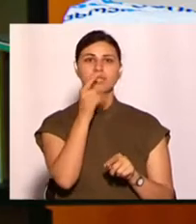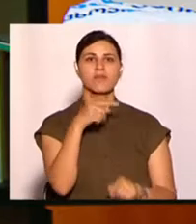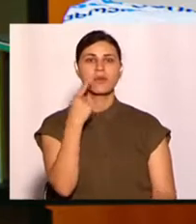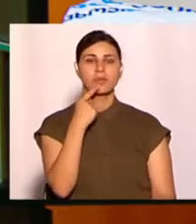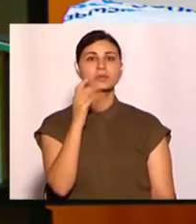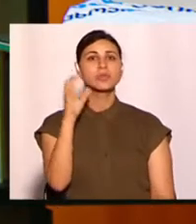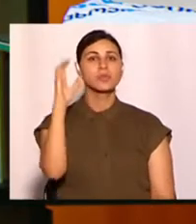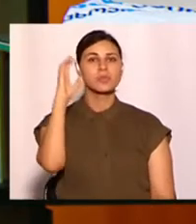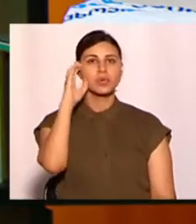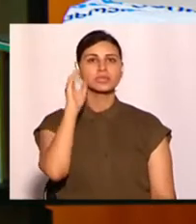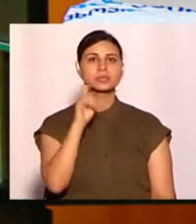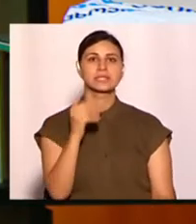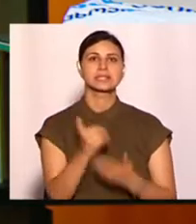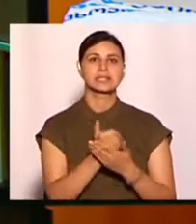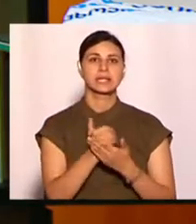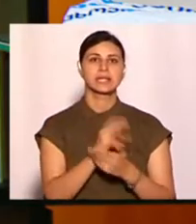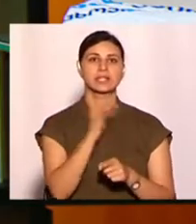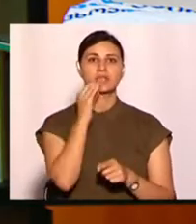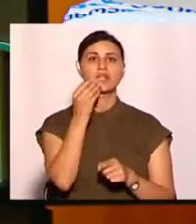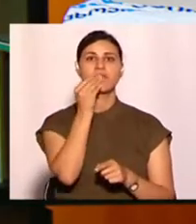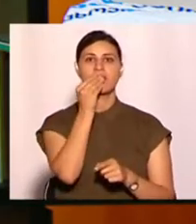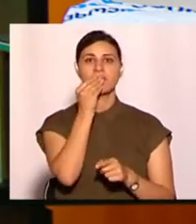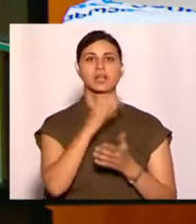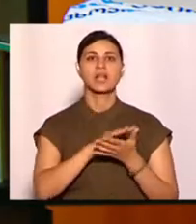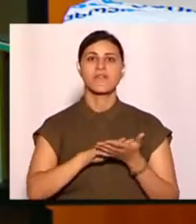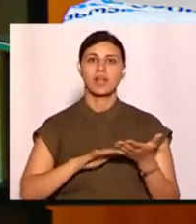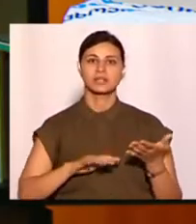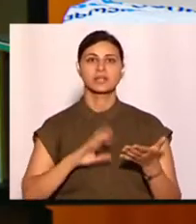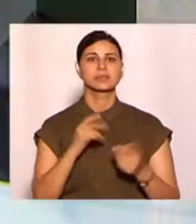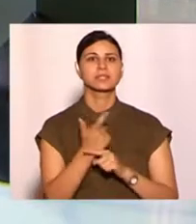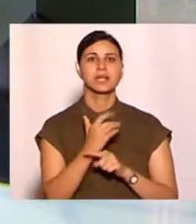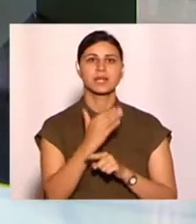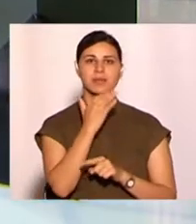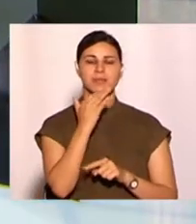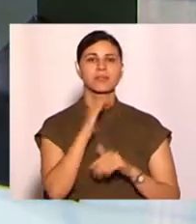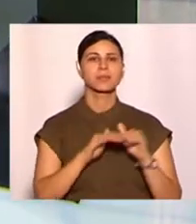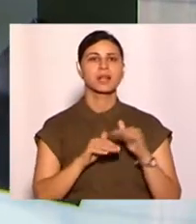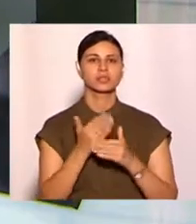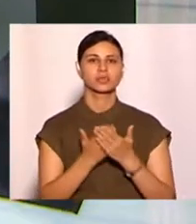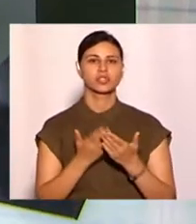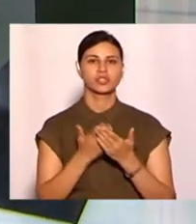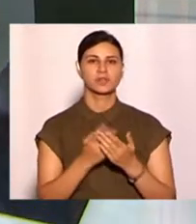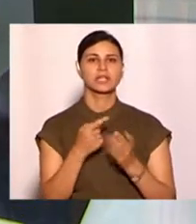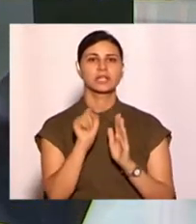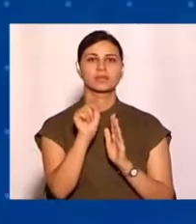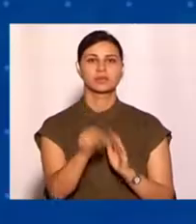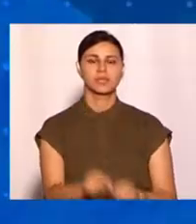გამახვილებული, მოისმინეთ სიახლის ბლოკი, შემდეგ კვების ბლოკით და ძალიან ბევრი პრაქტიკული რეკომენდაციით დაგიბრუნდებით.